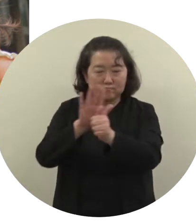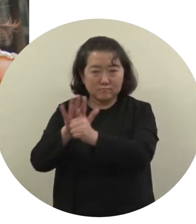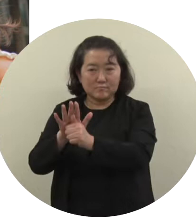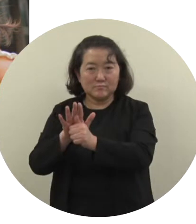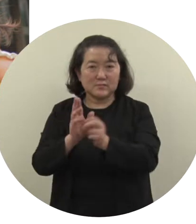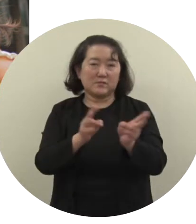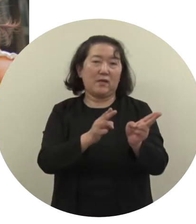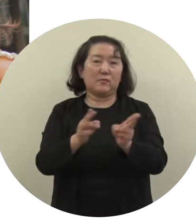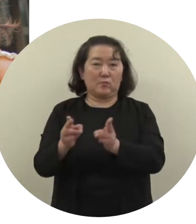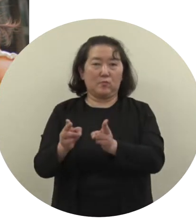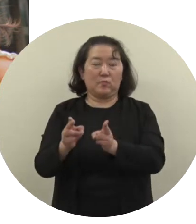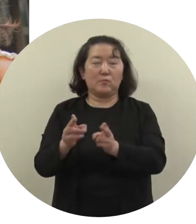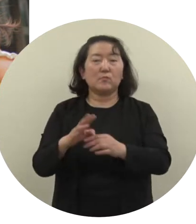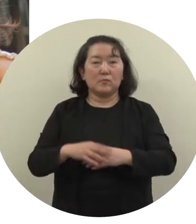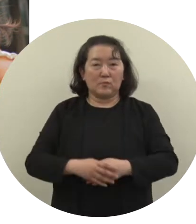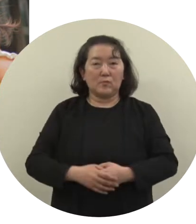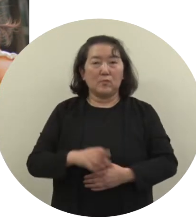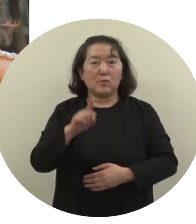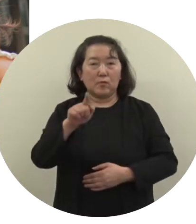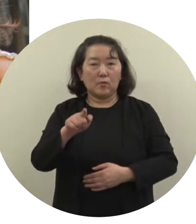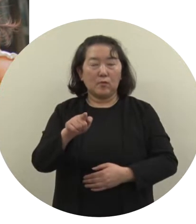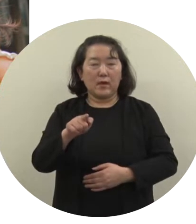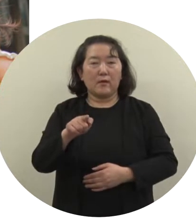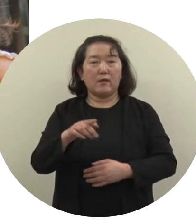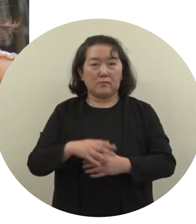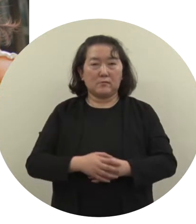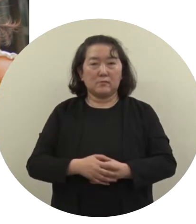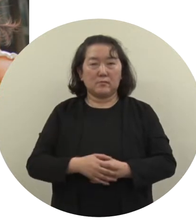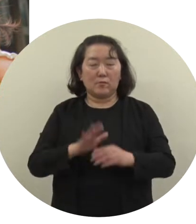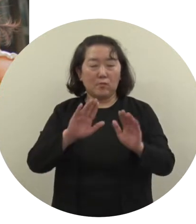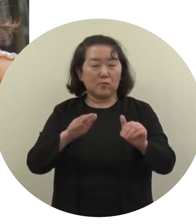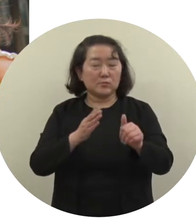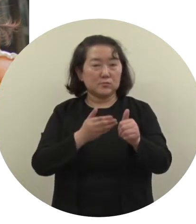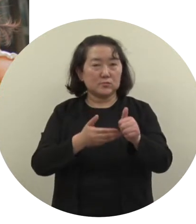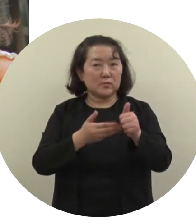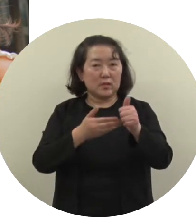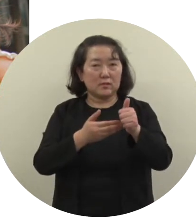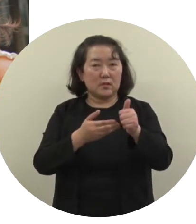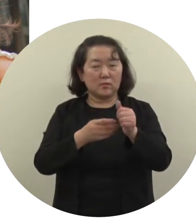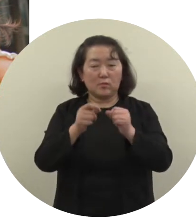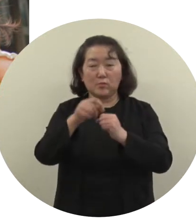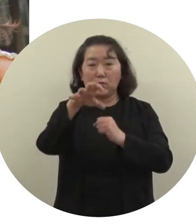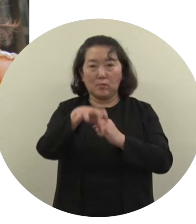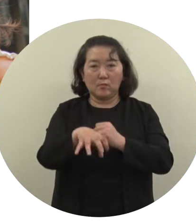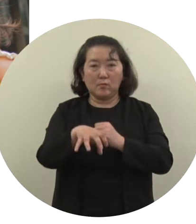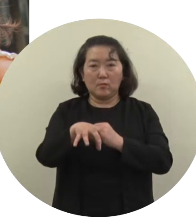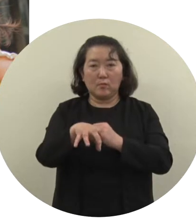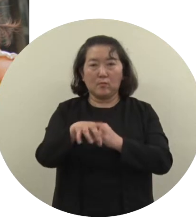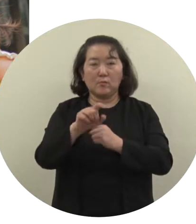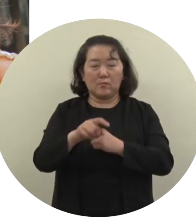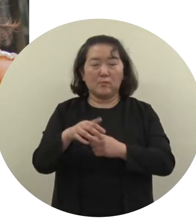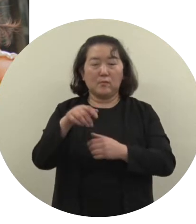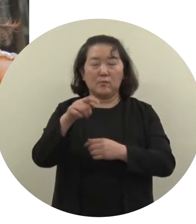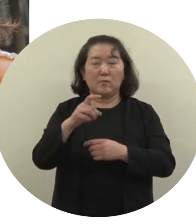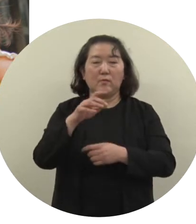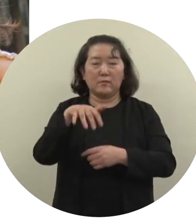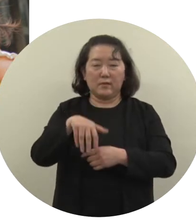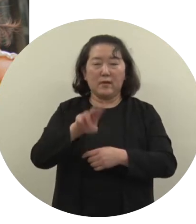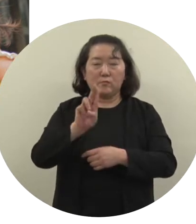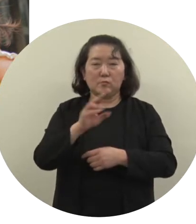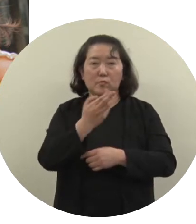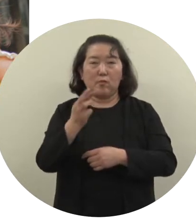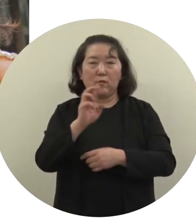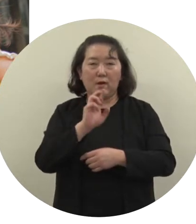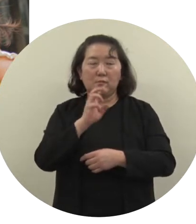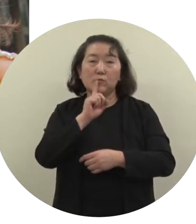ートする支援制度があります。この制度や子育て支援の拠点となるところをネウボラ